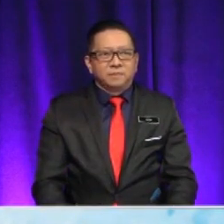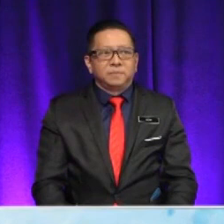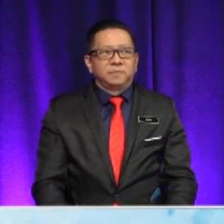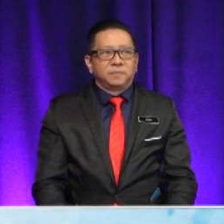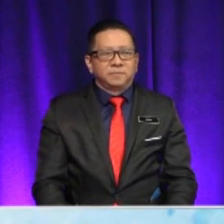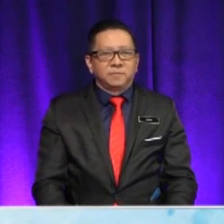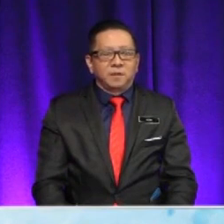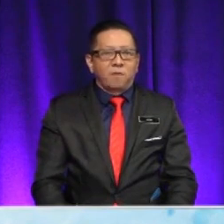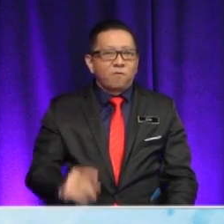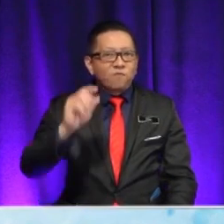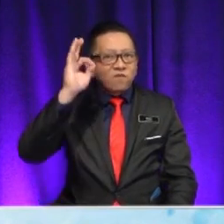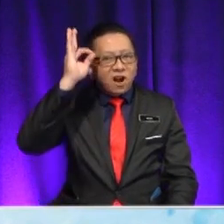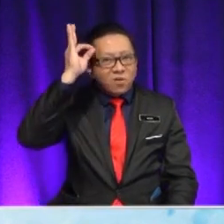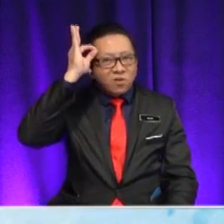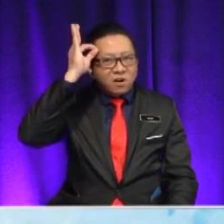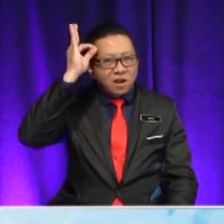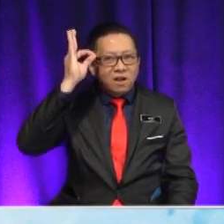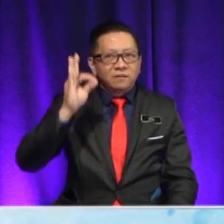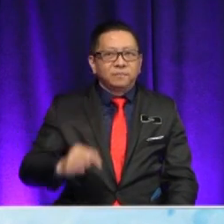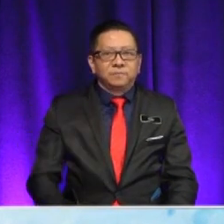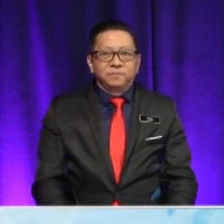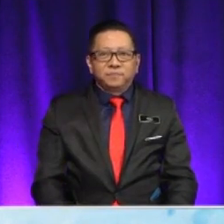cikgu. Fakrullah. Okey, Fakrullah.